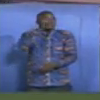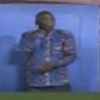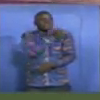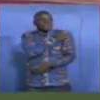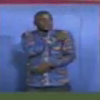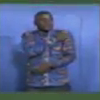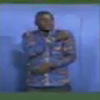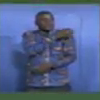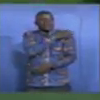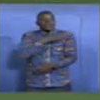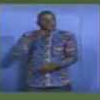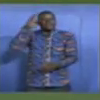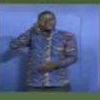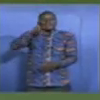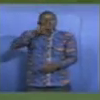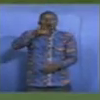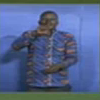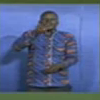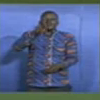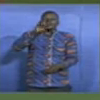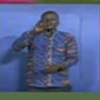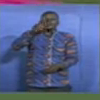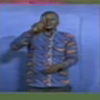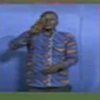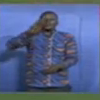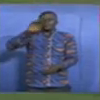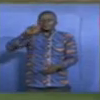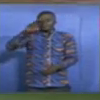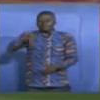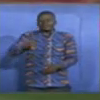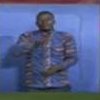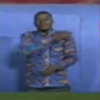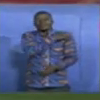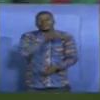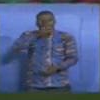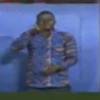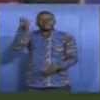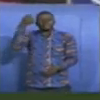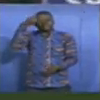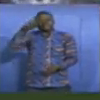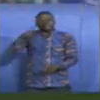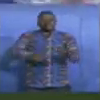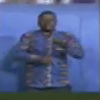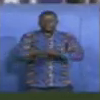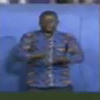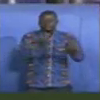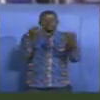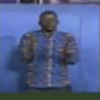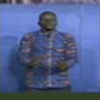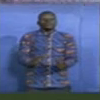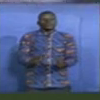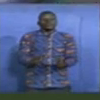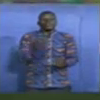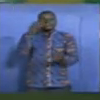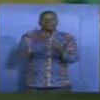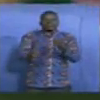Kofi Nakouma donc, qui anime le secteur offensif dans ce match. Oui. Est-ce que finalement